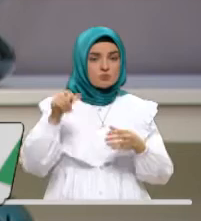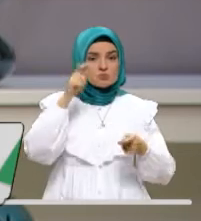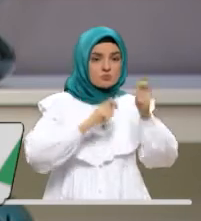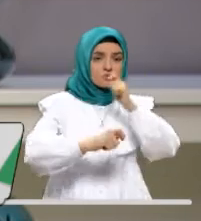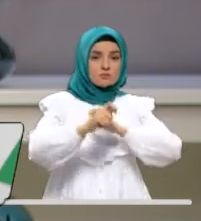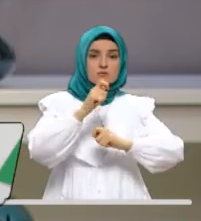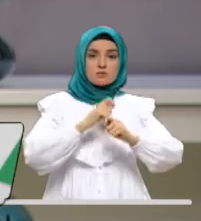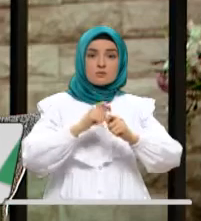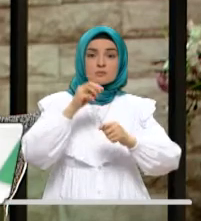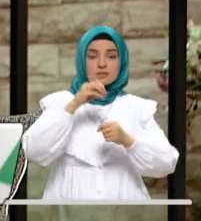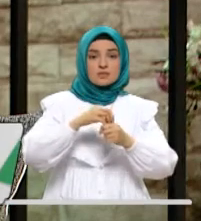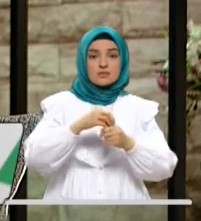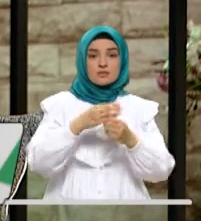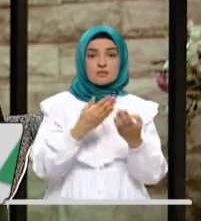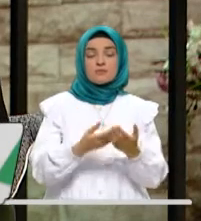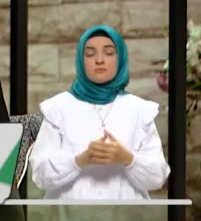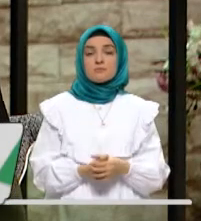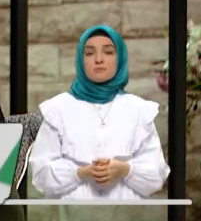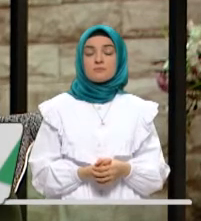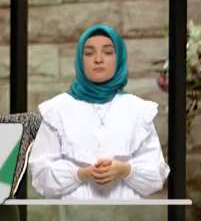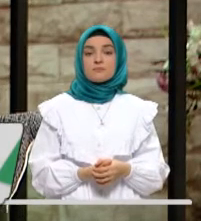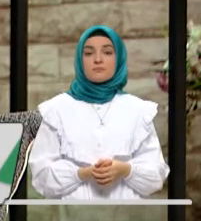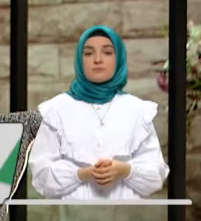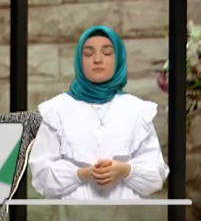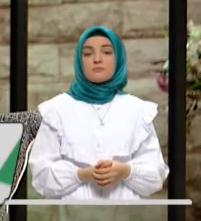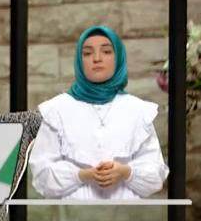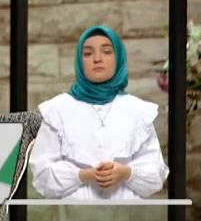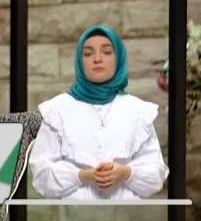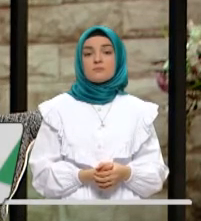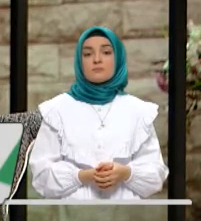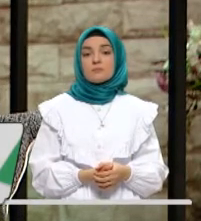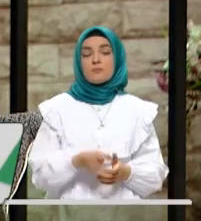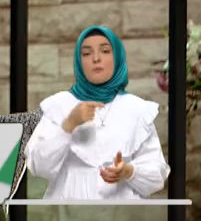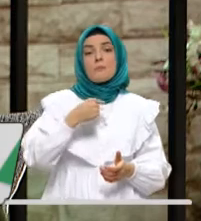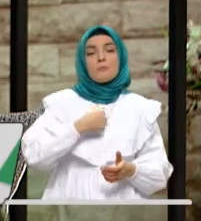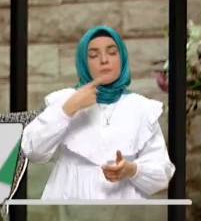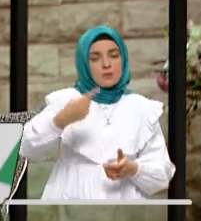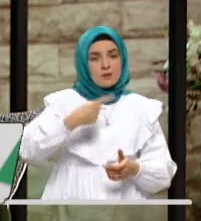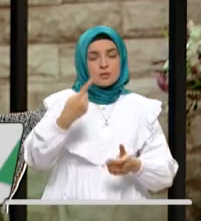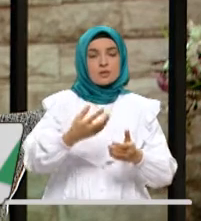ama. Öyle, biraz öyle oluyor maalesef. Ben de makinemi alırken